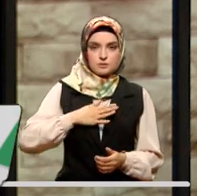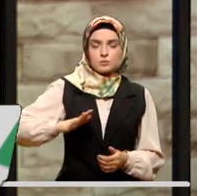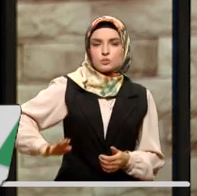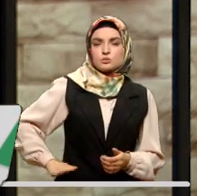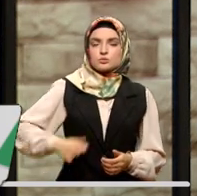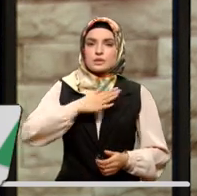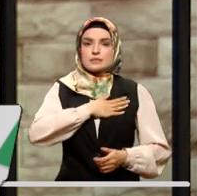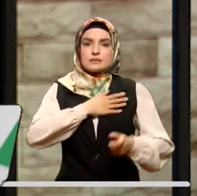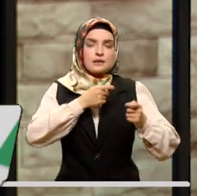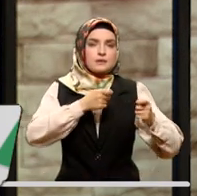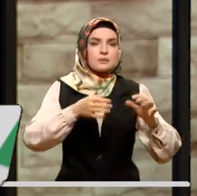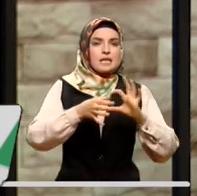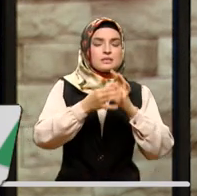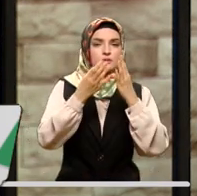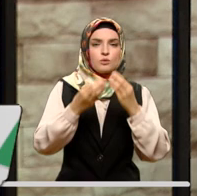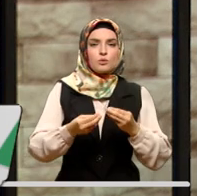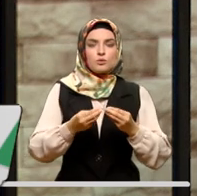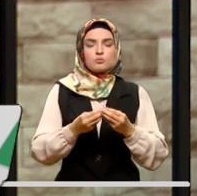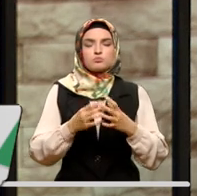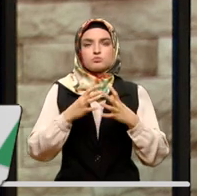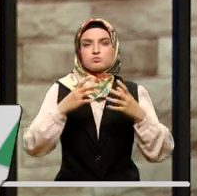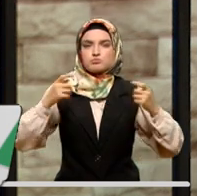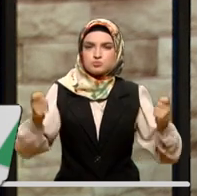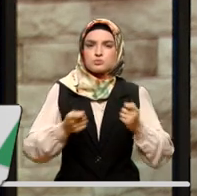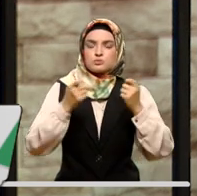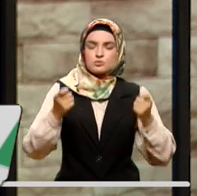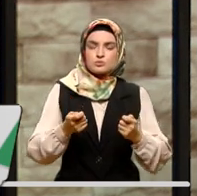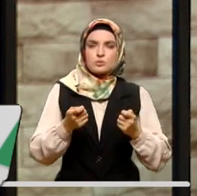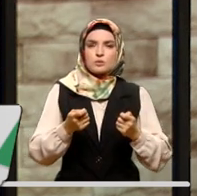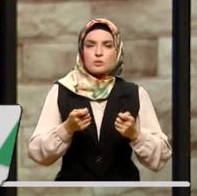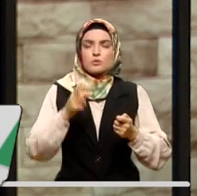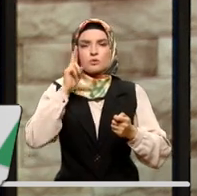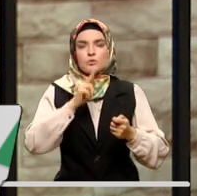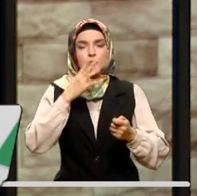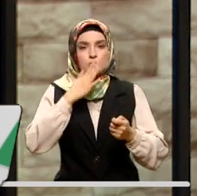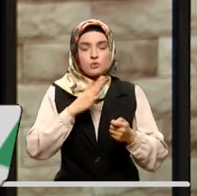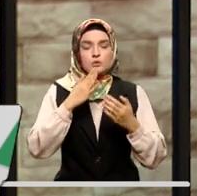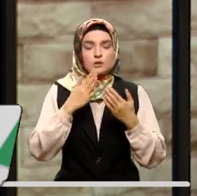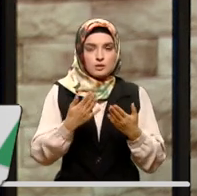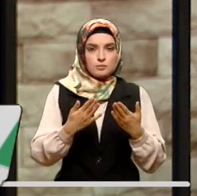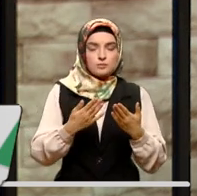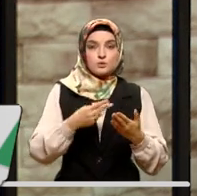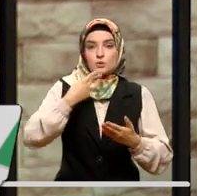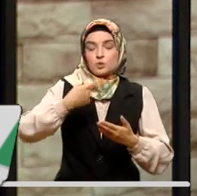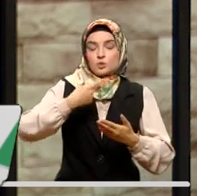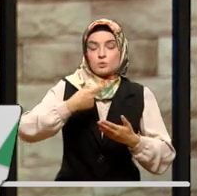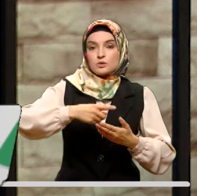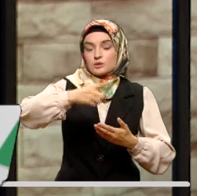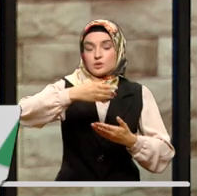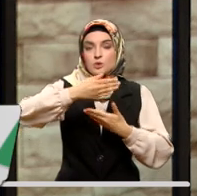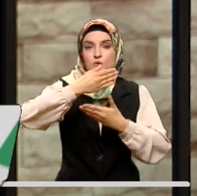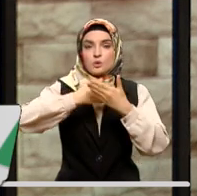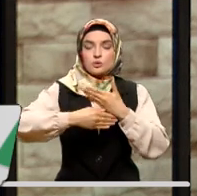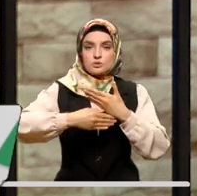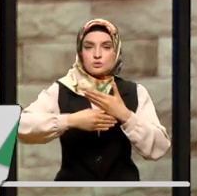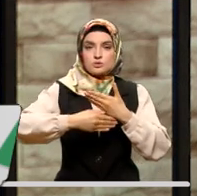din eğitimiyle ilgili böyle büyük bir uğraşını içinde görmüyoruz aslında ama konuşmaya başlar başlamaz söyleyeceği ilk kelamın